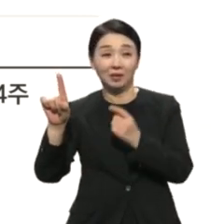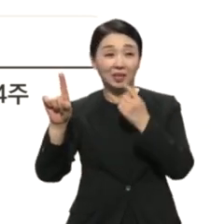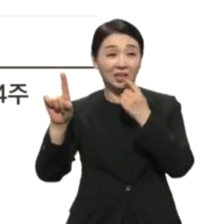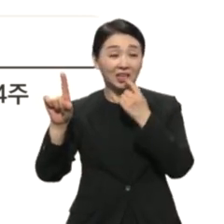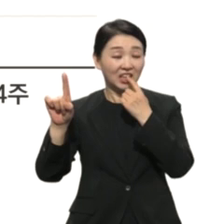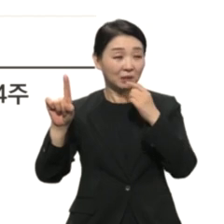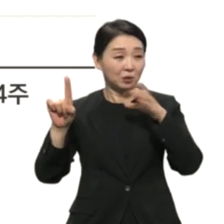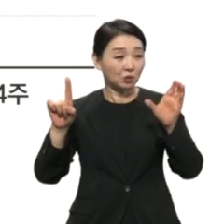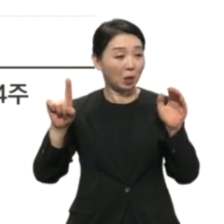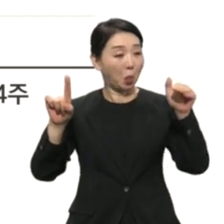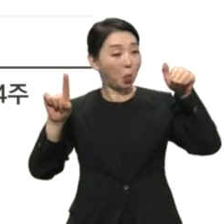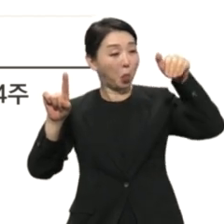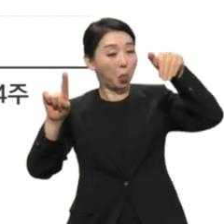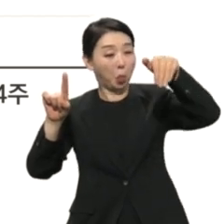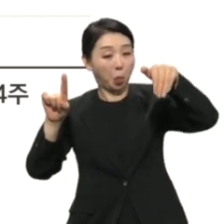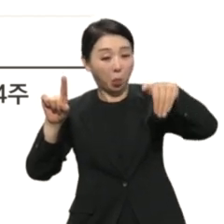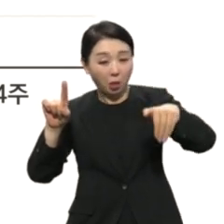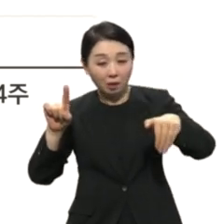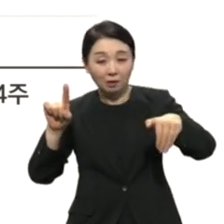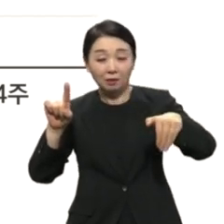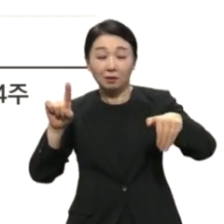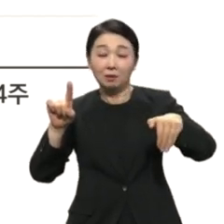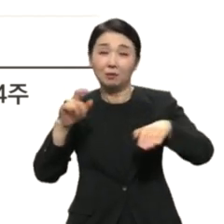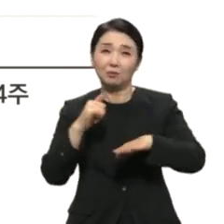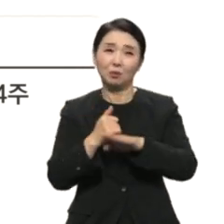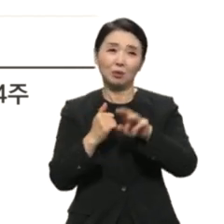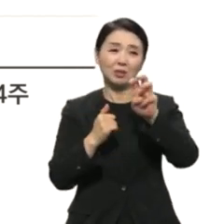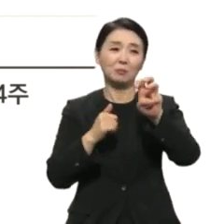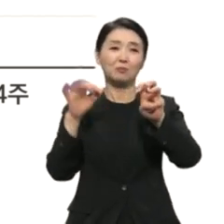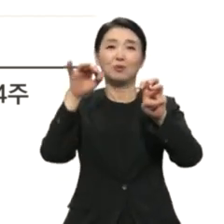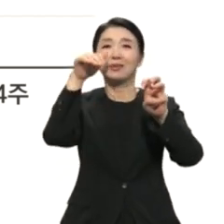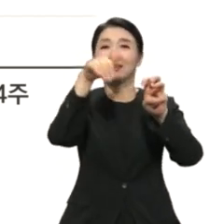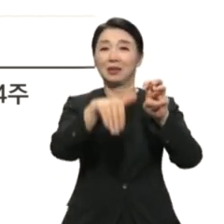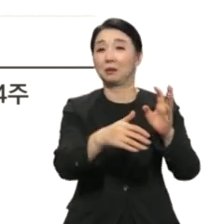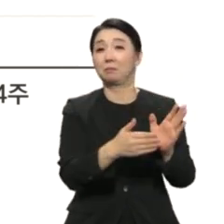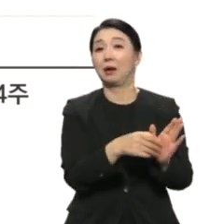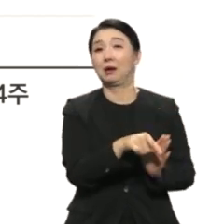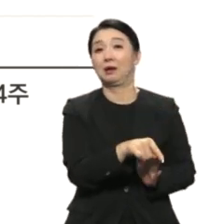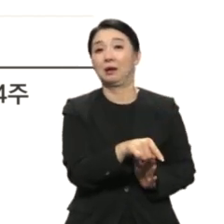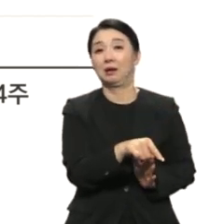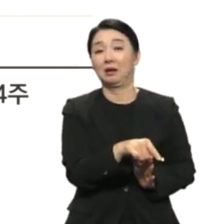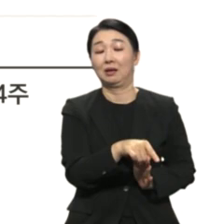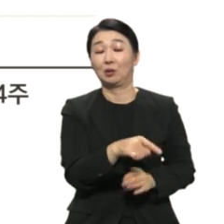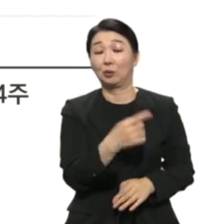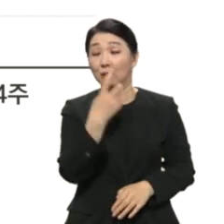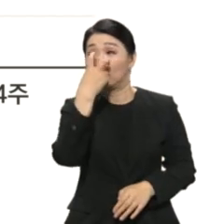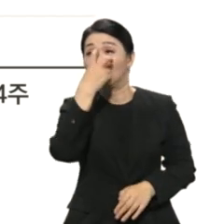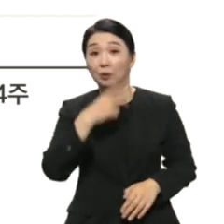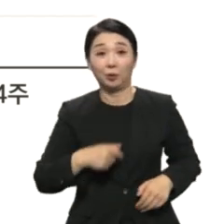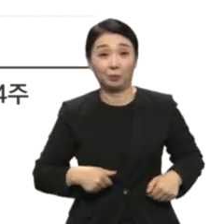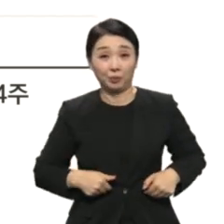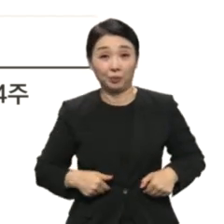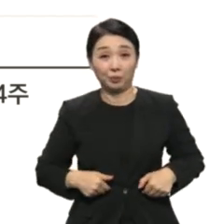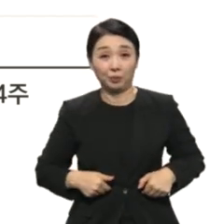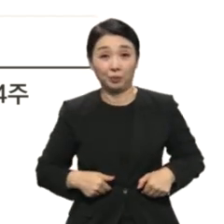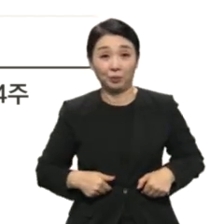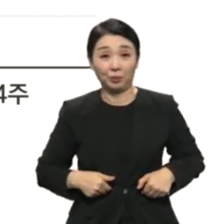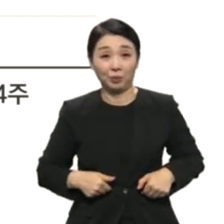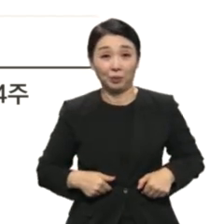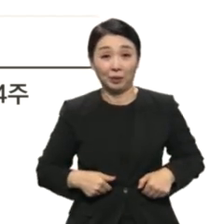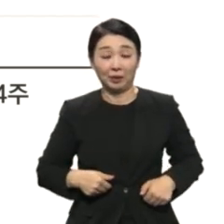하락국면에서 최초로 30%대가 무너졌다 뭐 이런 건데요 그 사람은 지켜봐야 됩니다만은 저는 이렇게